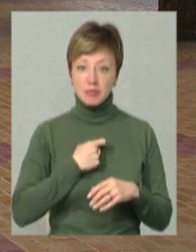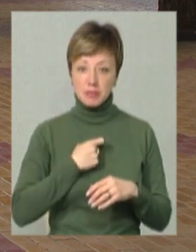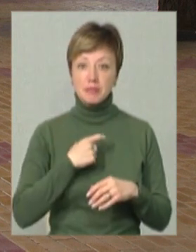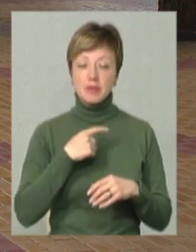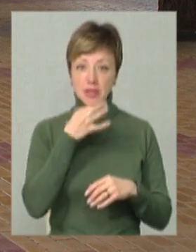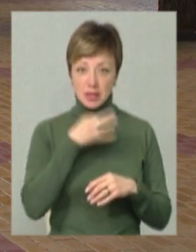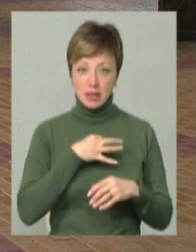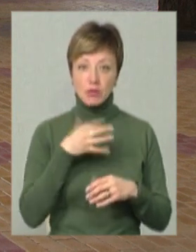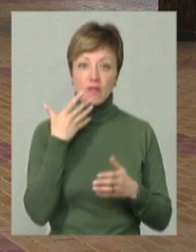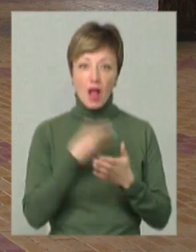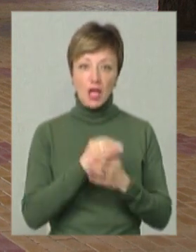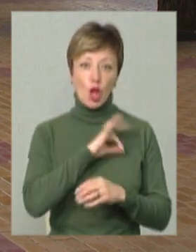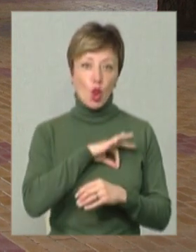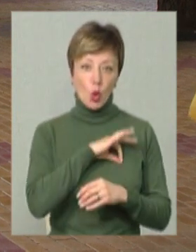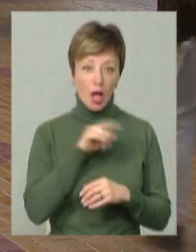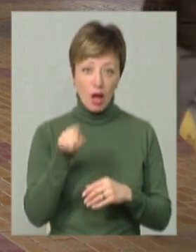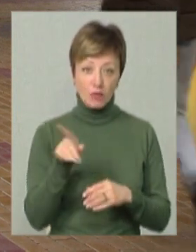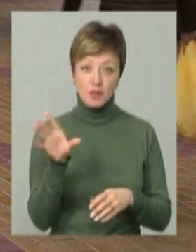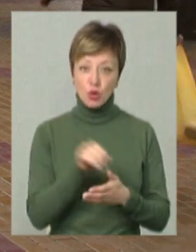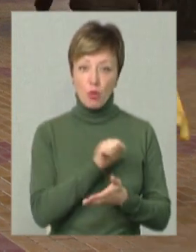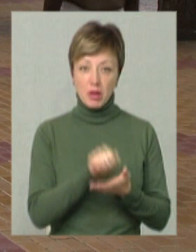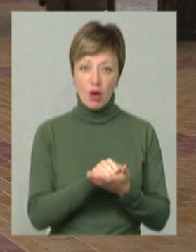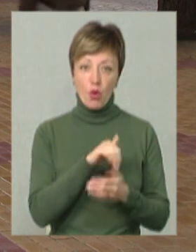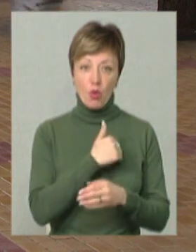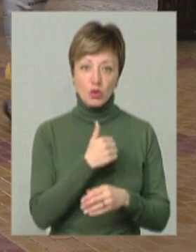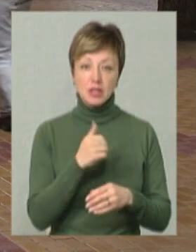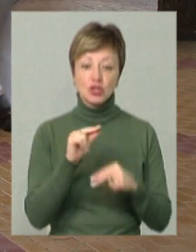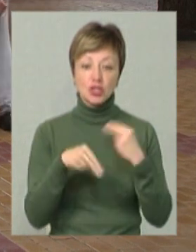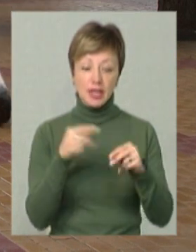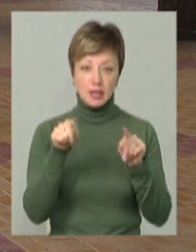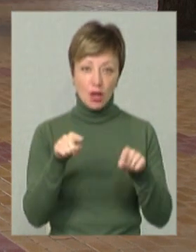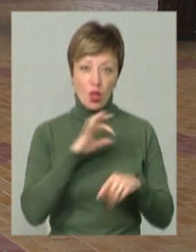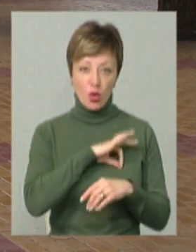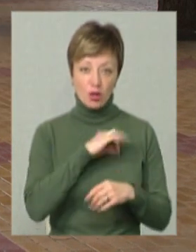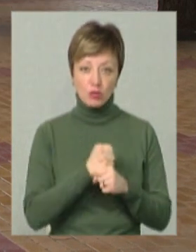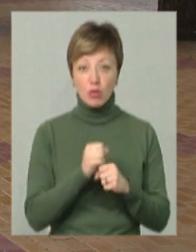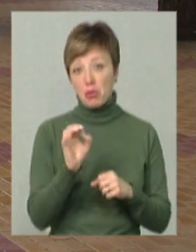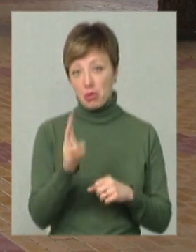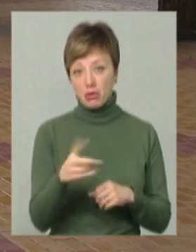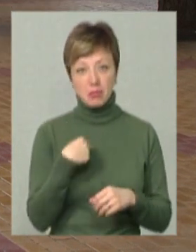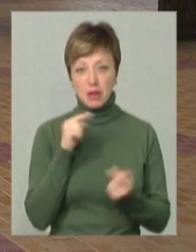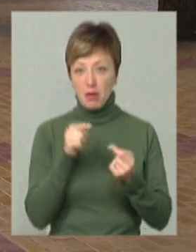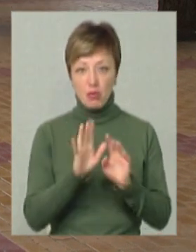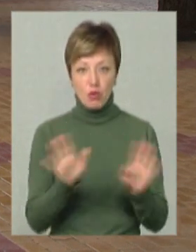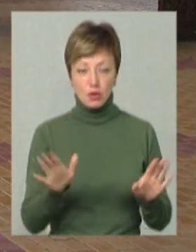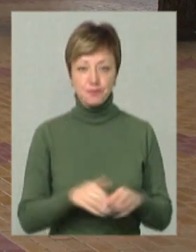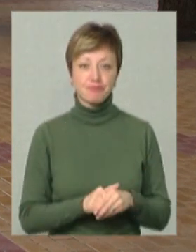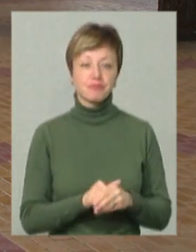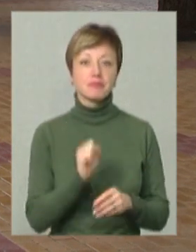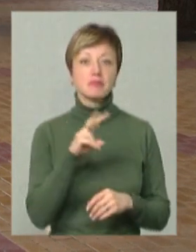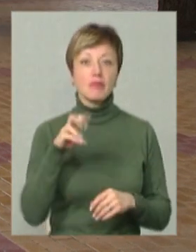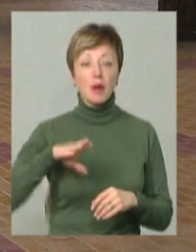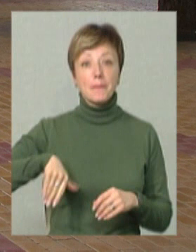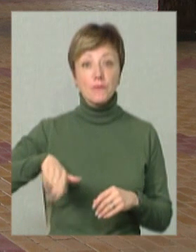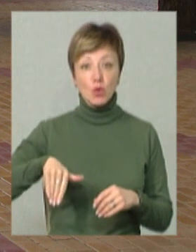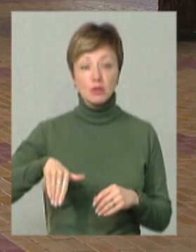є власний нотаріус, і усе документально він хоче саме через нього зробити. Окей, ми не проти. Але